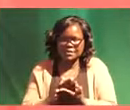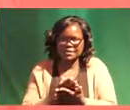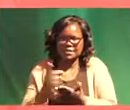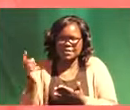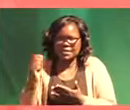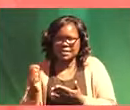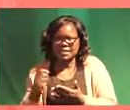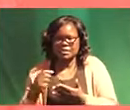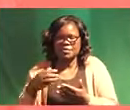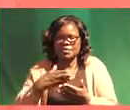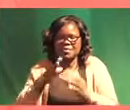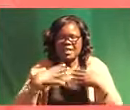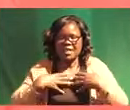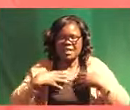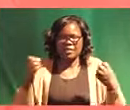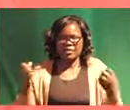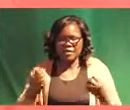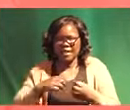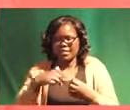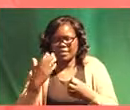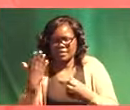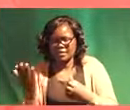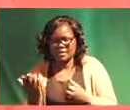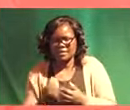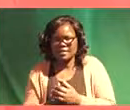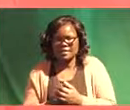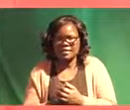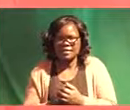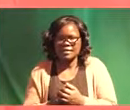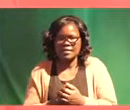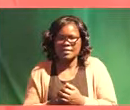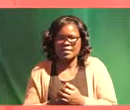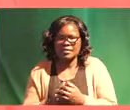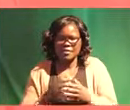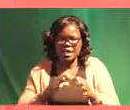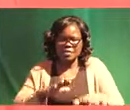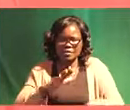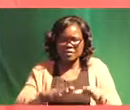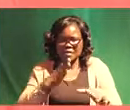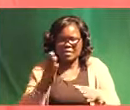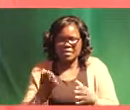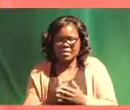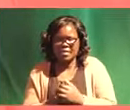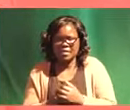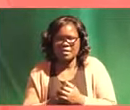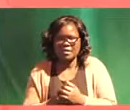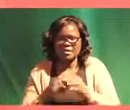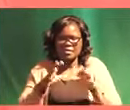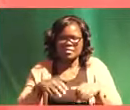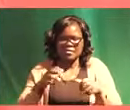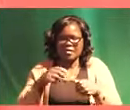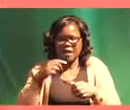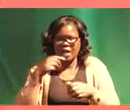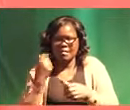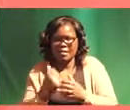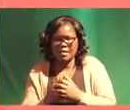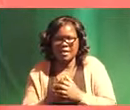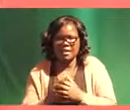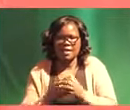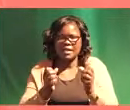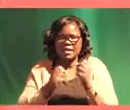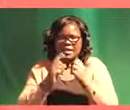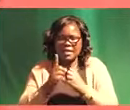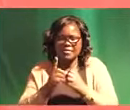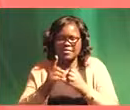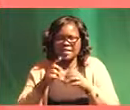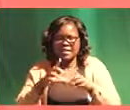Mtigania atapona. Ingine ni hii, Mheshimiwa Rais, mahali tumekanyanga saa hizi, mimi ni mkulima wa miraa, niko na eka 11 ya